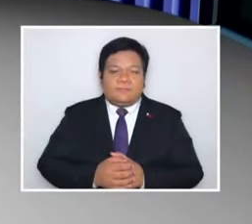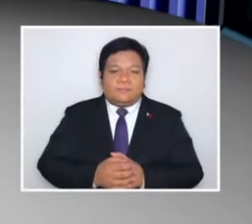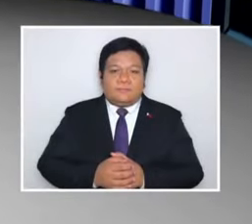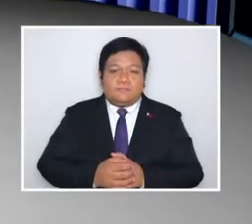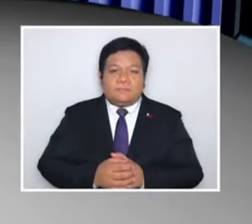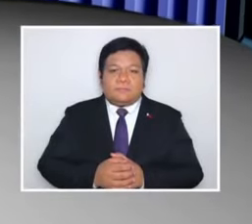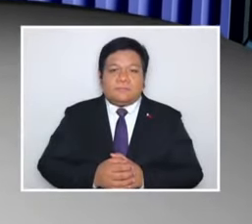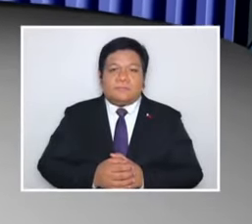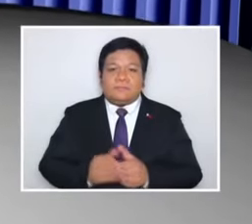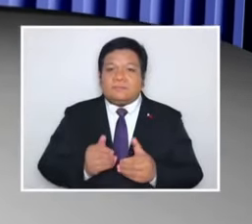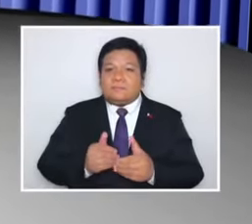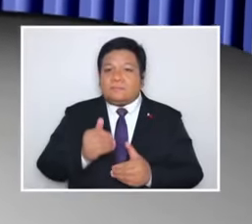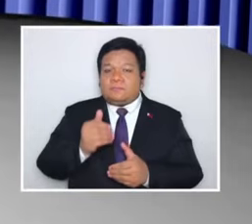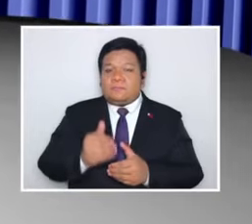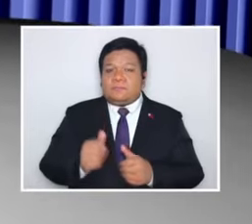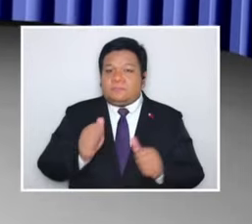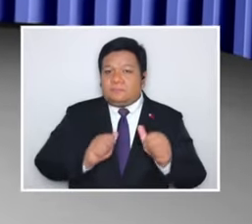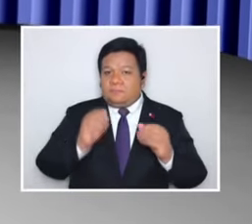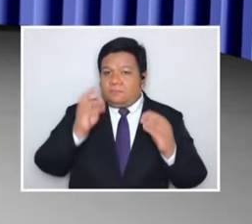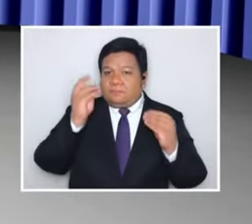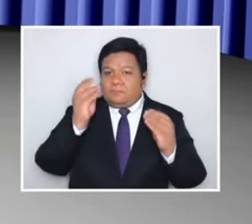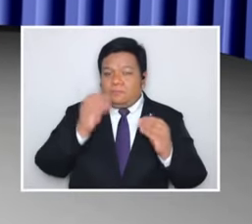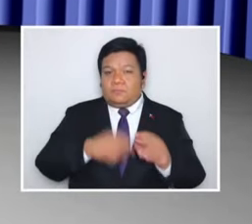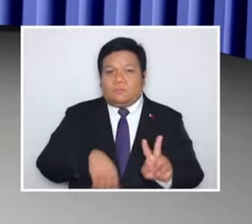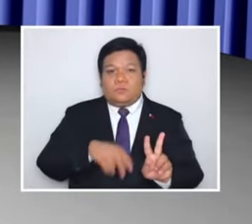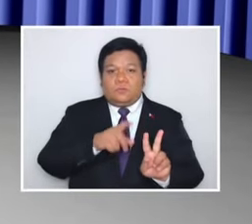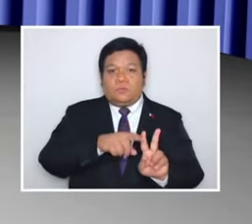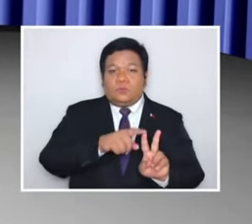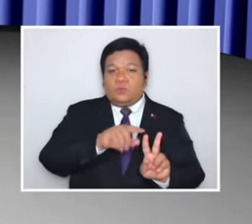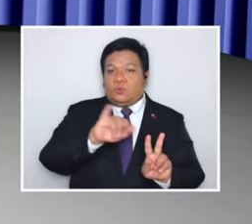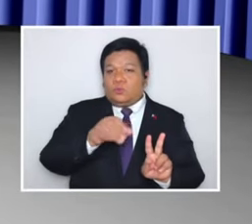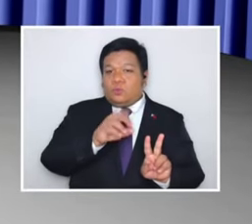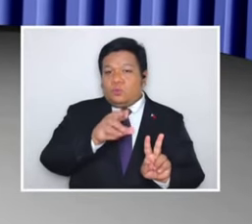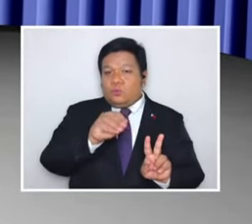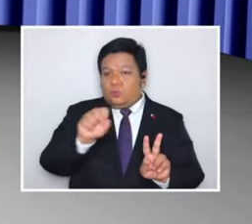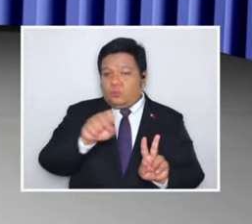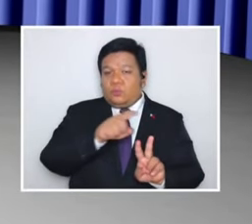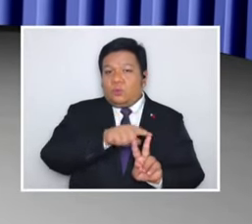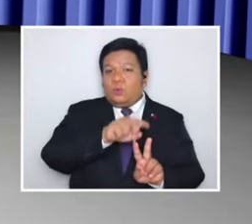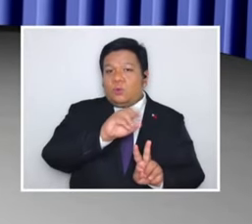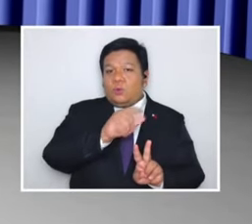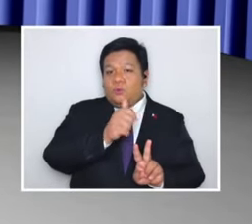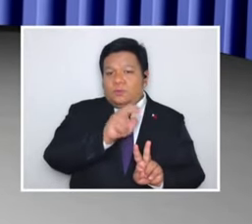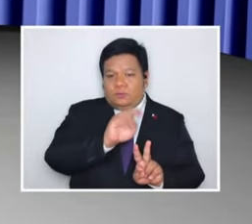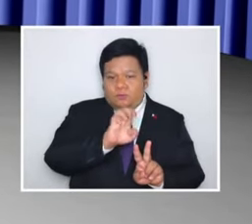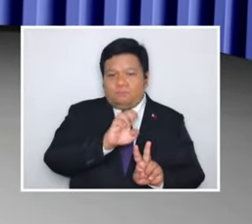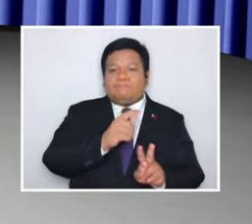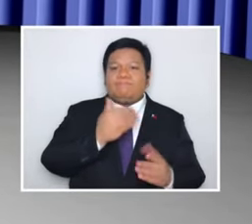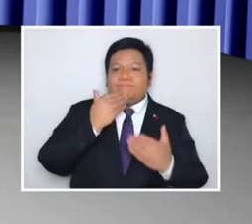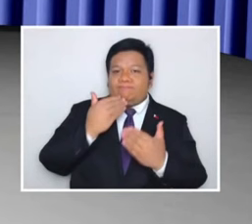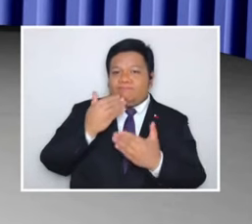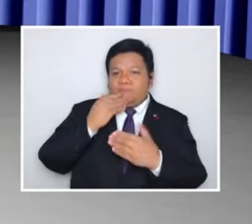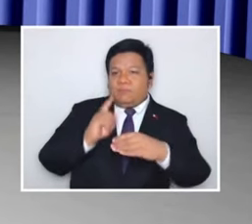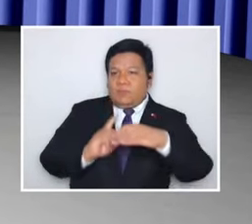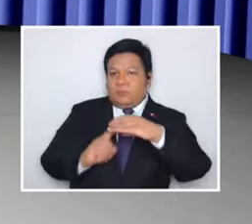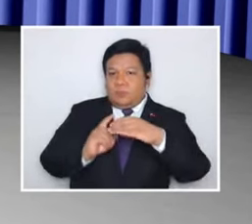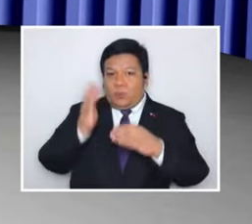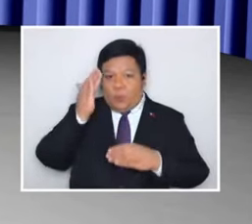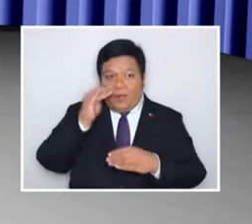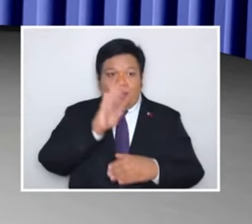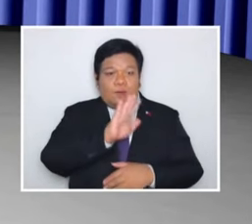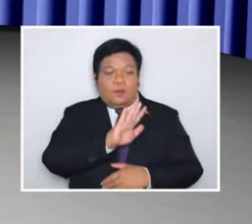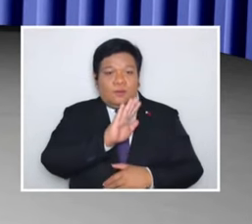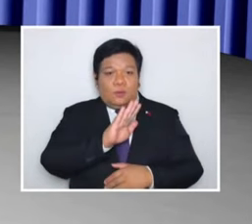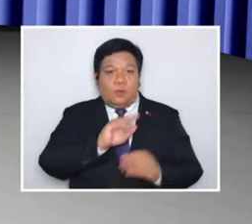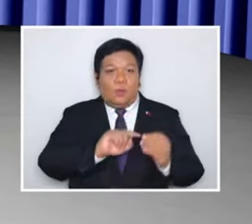Nagpaabot ng pasasalamat sina Joros Gamboa at Roxanne Ginoo sa ABS-CBN matapos mabigyan ng Season 2 ang original series